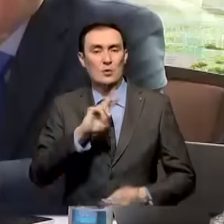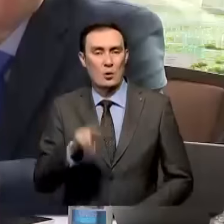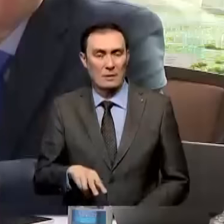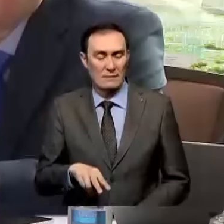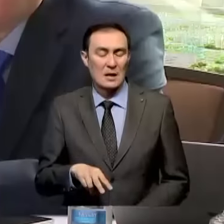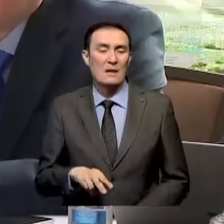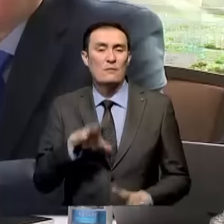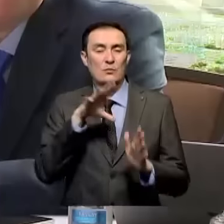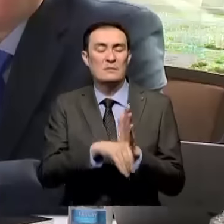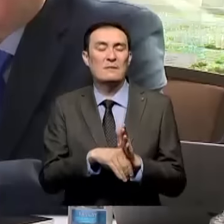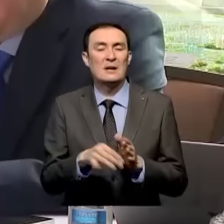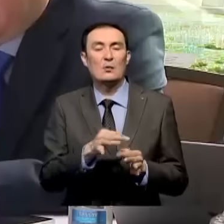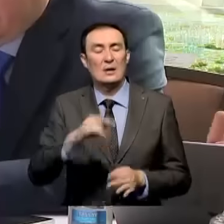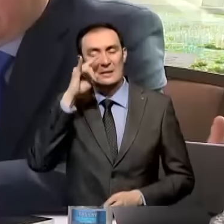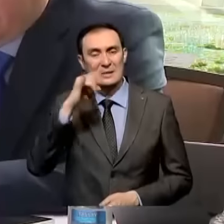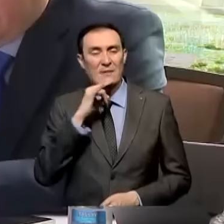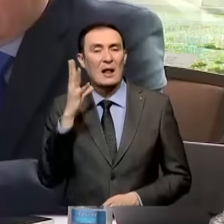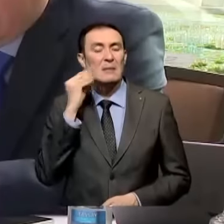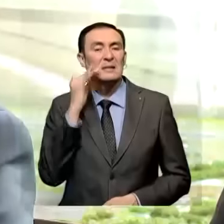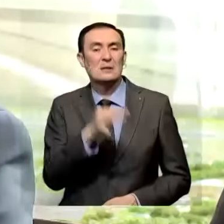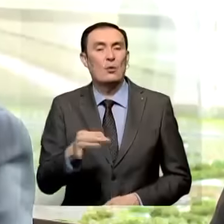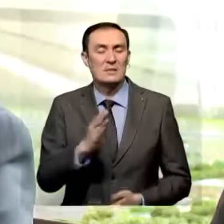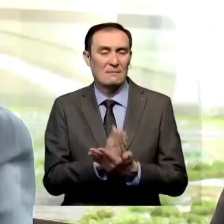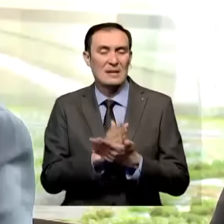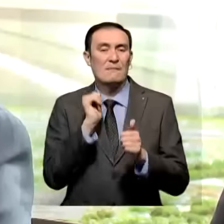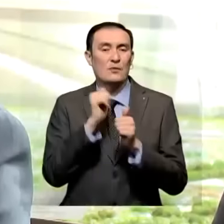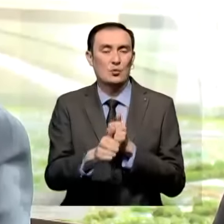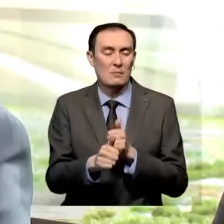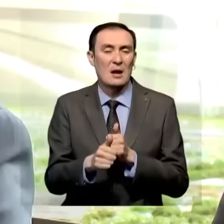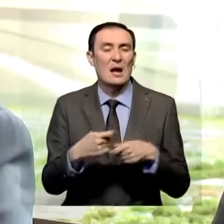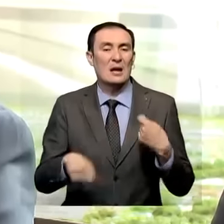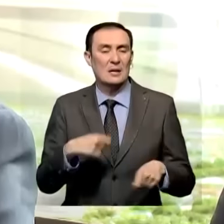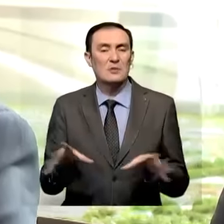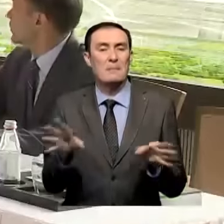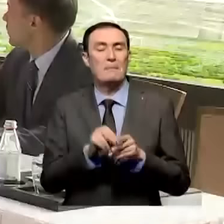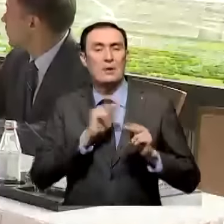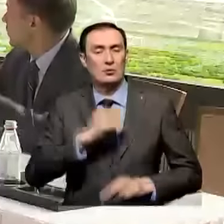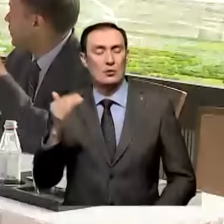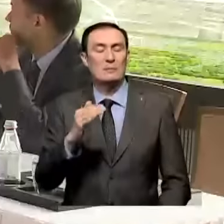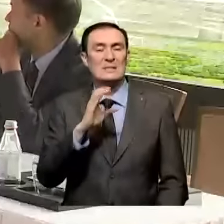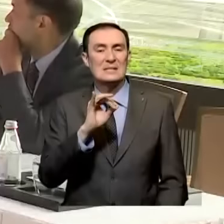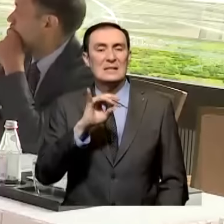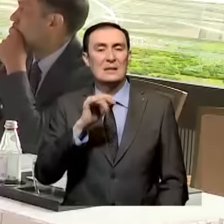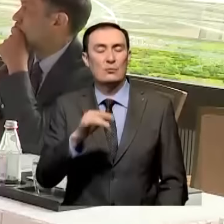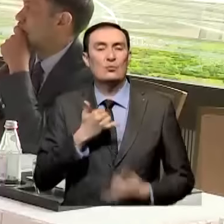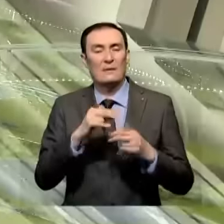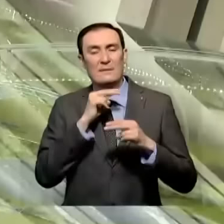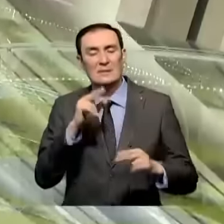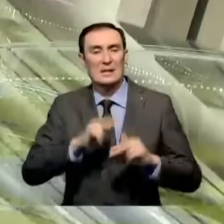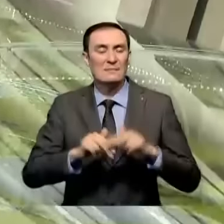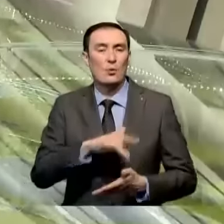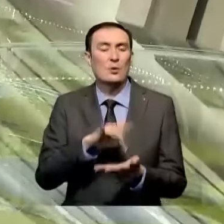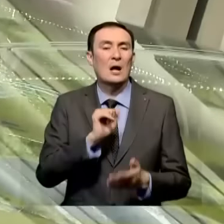1 700 000 000 долларов США. Среди регионов Казахстана Алматинская область является ведущим экономическим партнером Сингапура. Особое внимание уделяется строительству